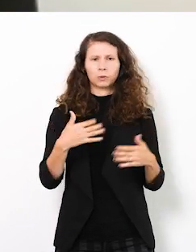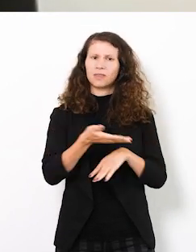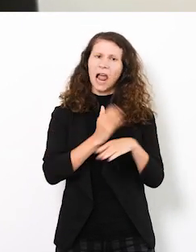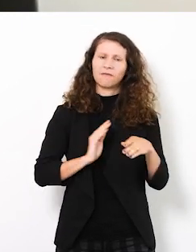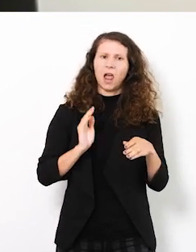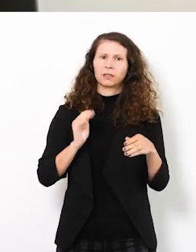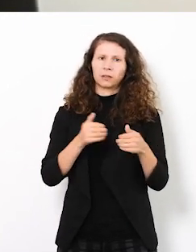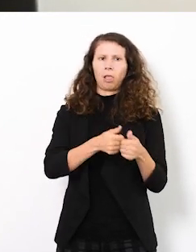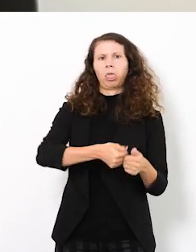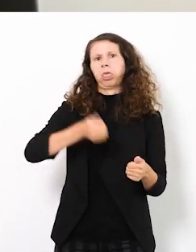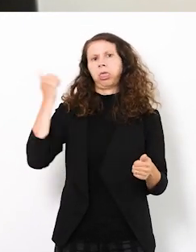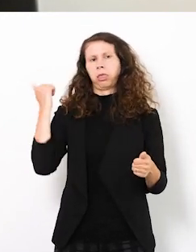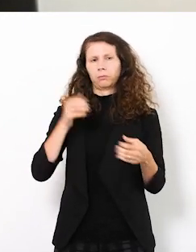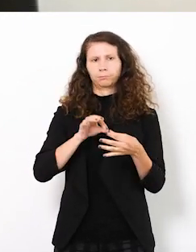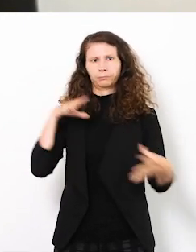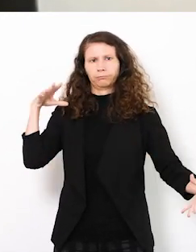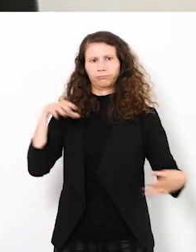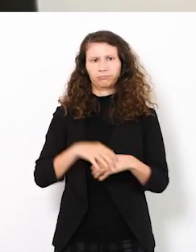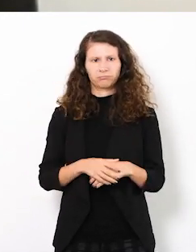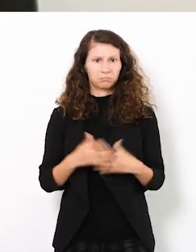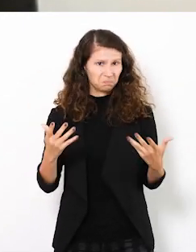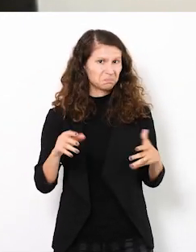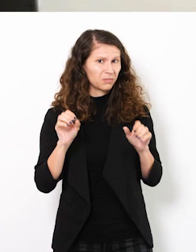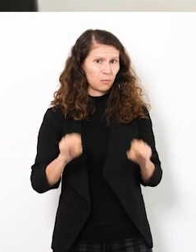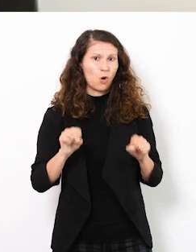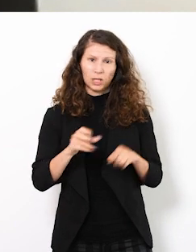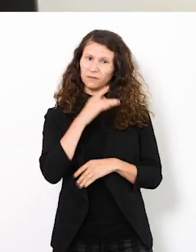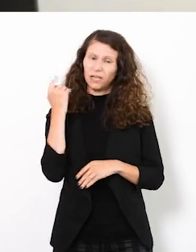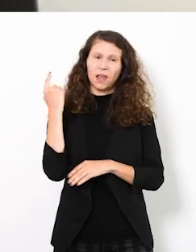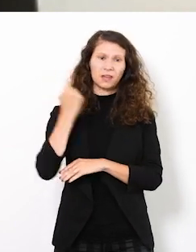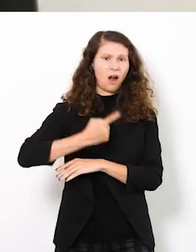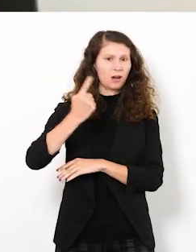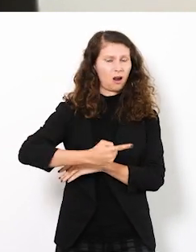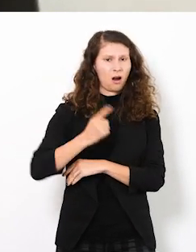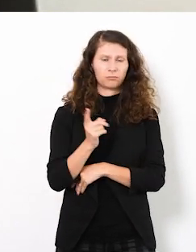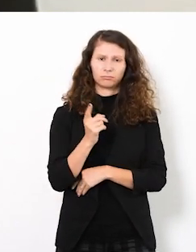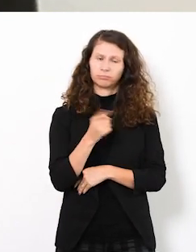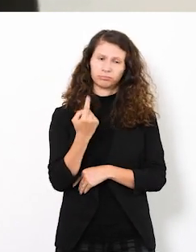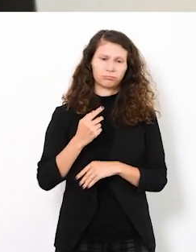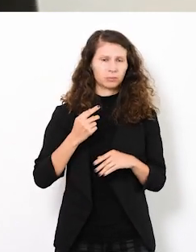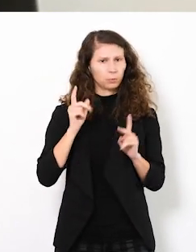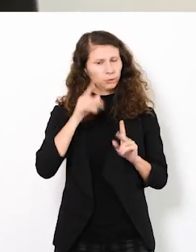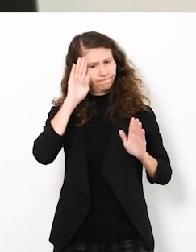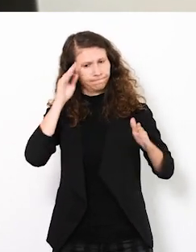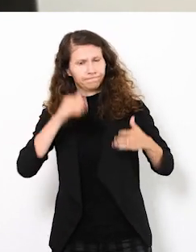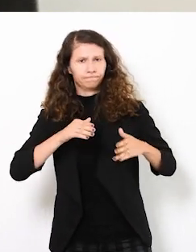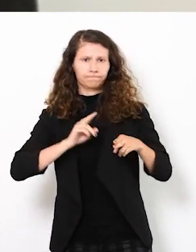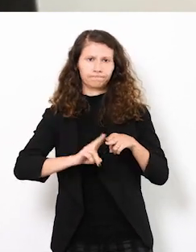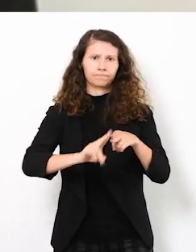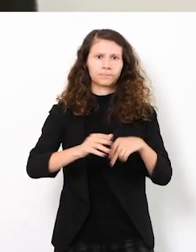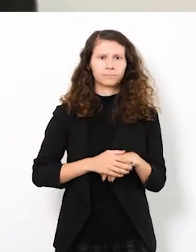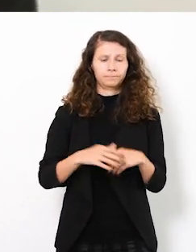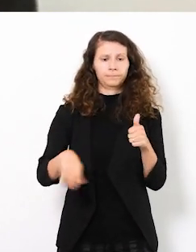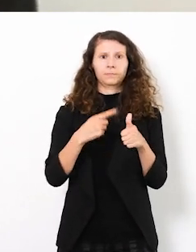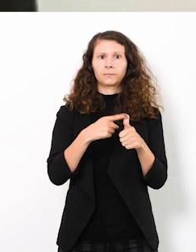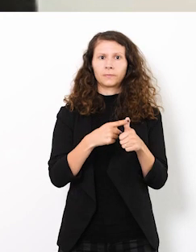könnte tatsächlich das über viele Jahre beschäftigen. Deshalb erstens, wir müssen sicherstellen, dass es nicht zu